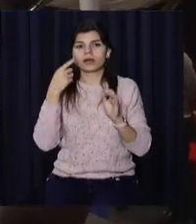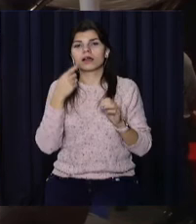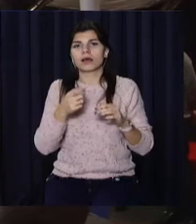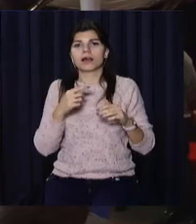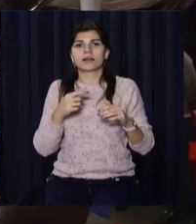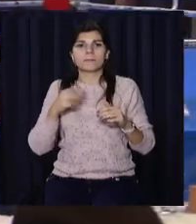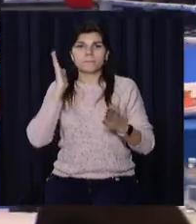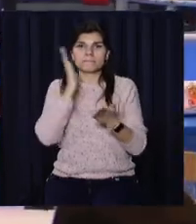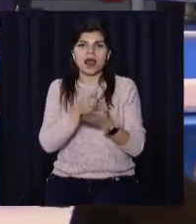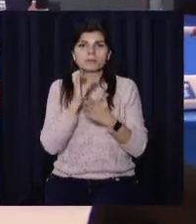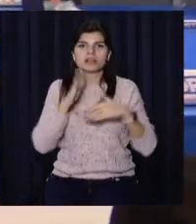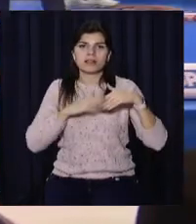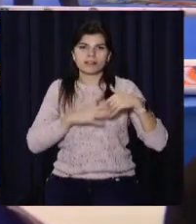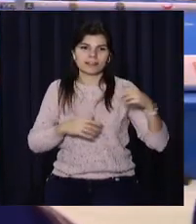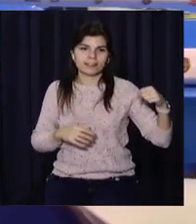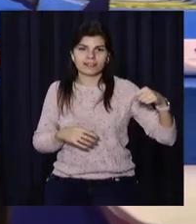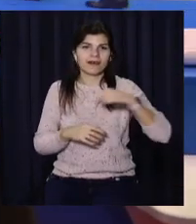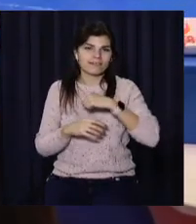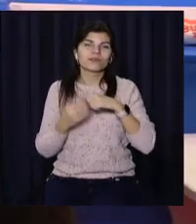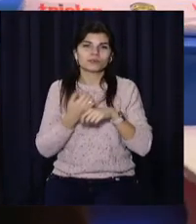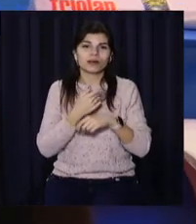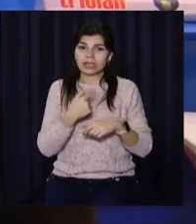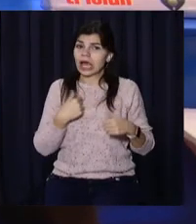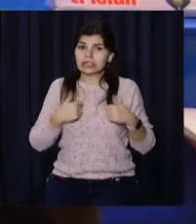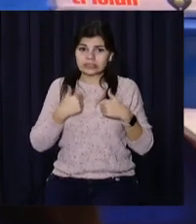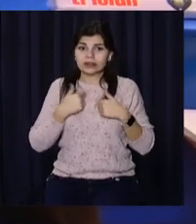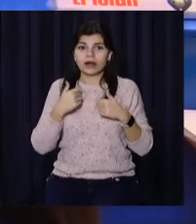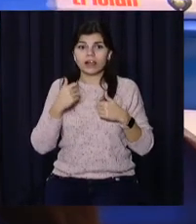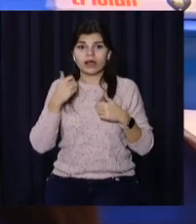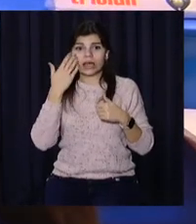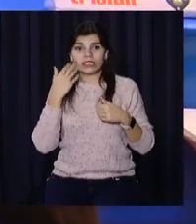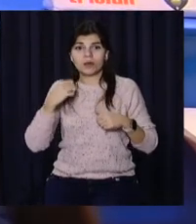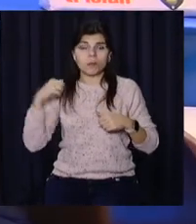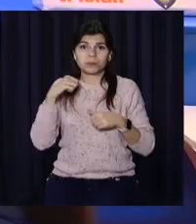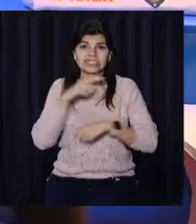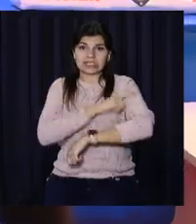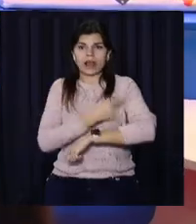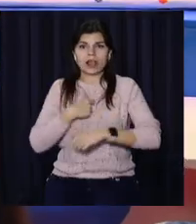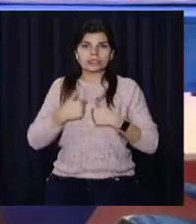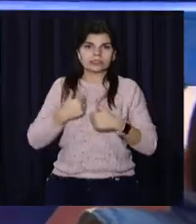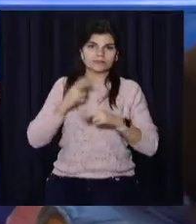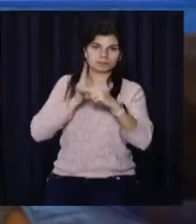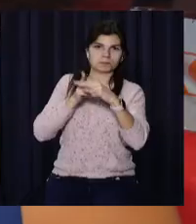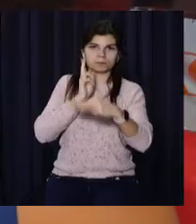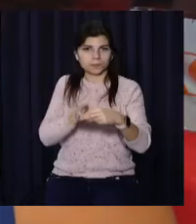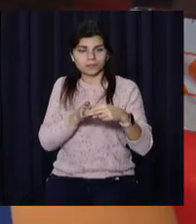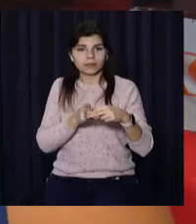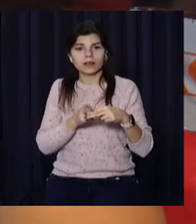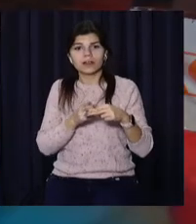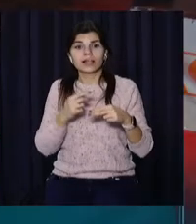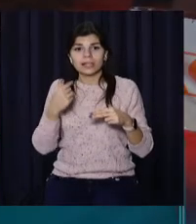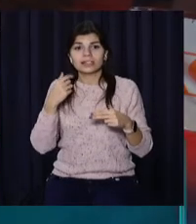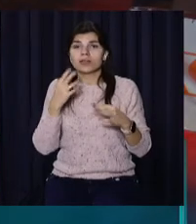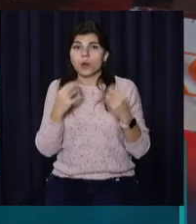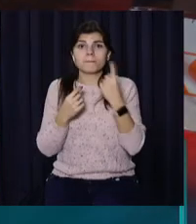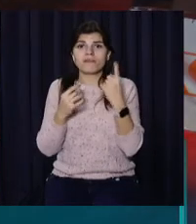раунді вагової категорії до 80 кілограмів. Прямий зліва – це сильна зброя, розповідає боксер. Я стараюсь